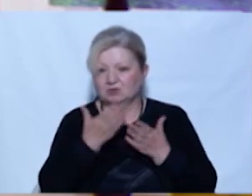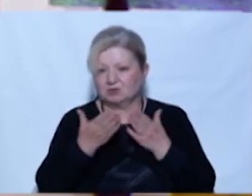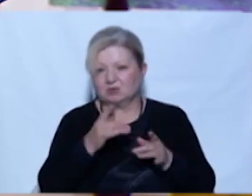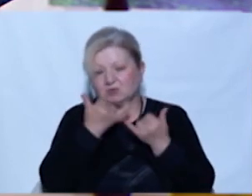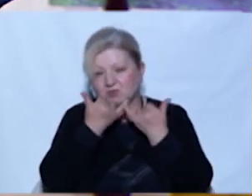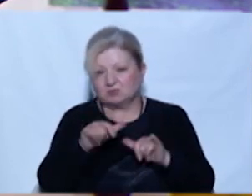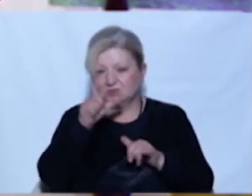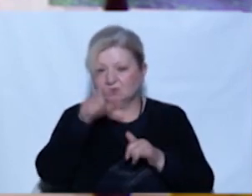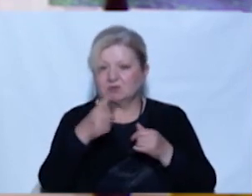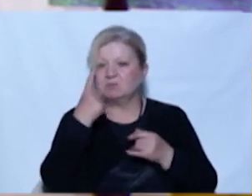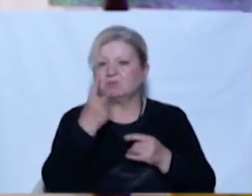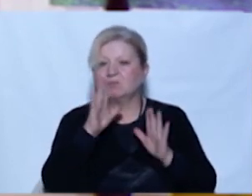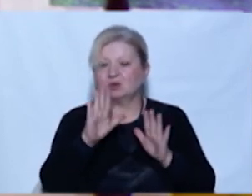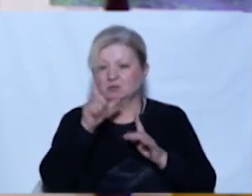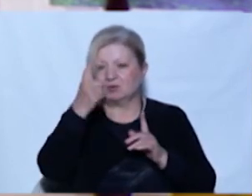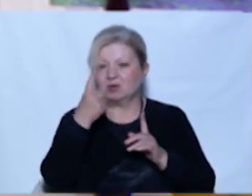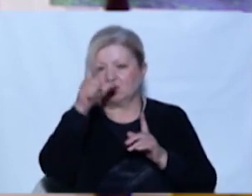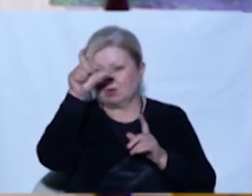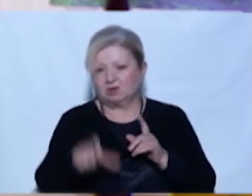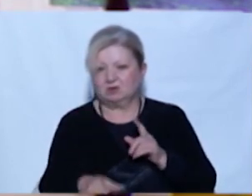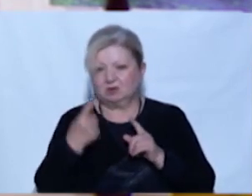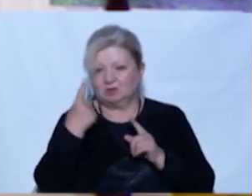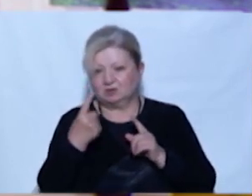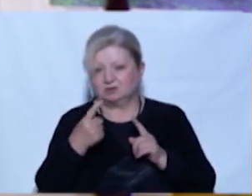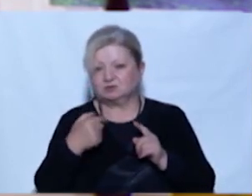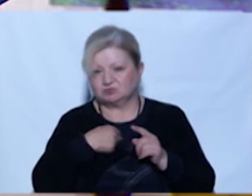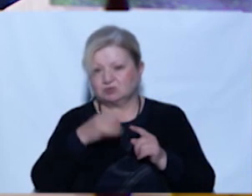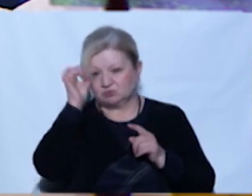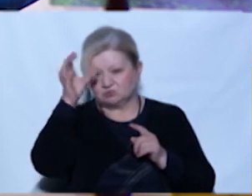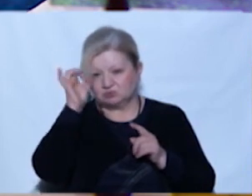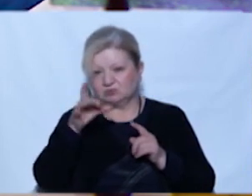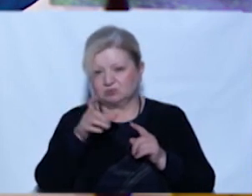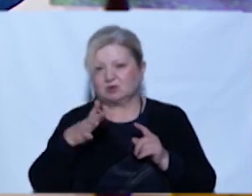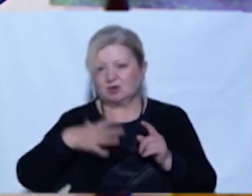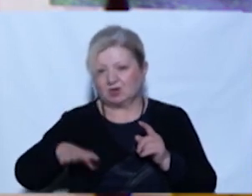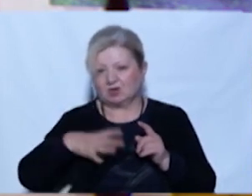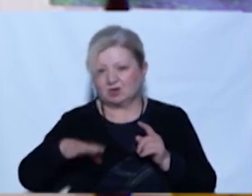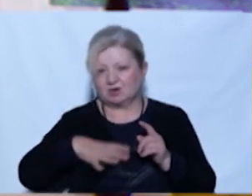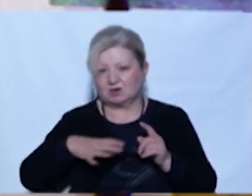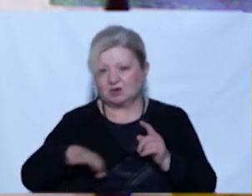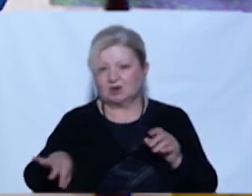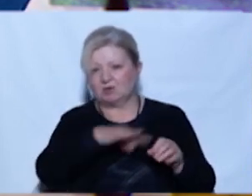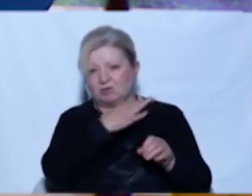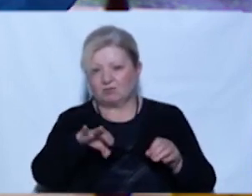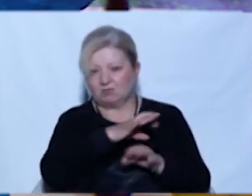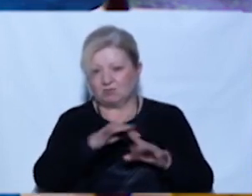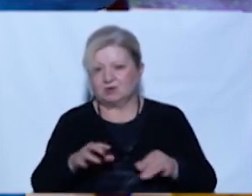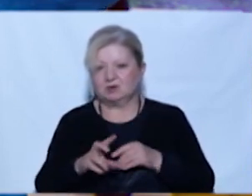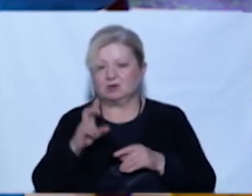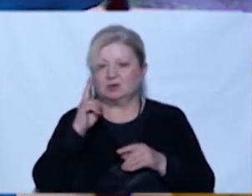უცნაურად, ერთმა ადამიანმა, ჩვენთვის ცნობილმა ქართველმა კომპოზიტორმა ბიძინა